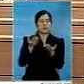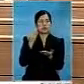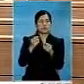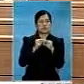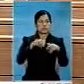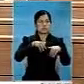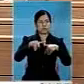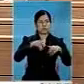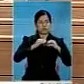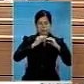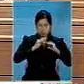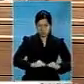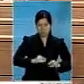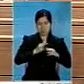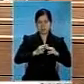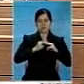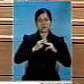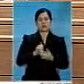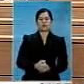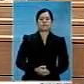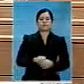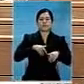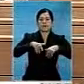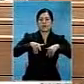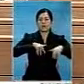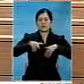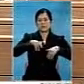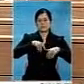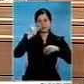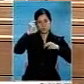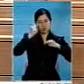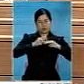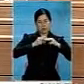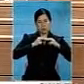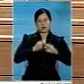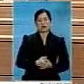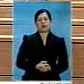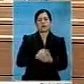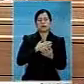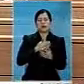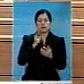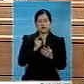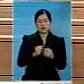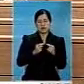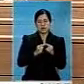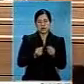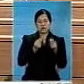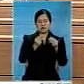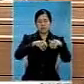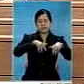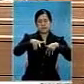ชาชนหัวใจสำคัญอยู่ที่ประชาชนฉะนั้นเราต้องศรัทธาในประชาช